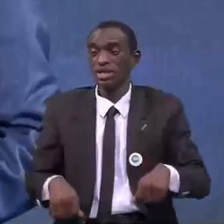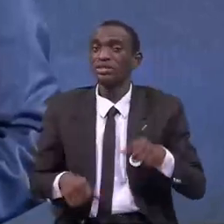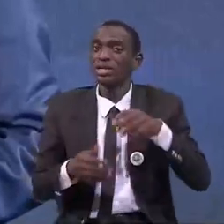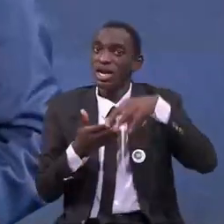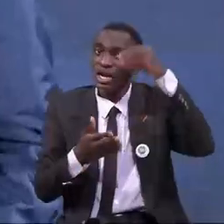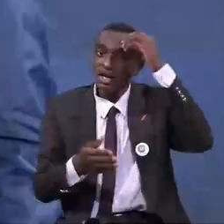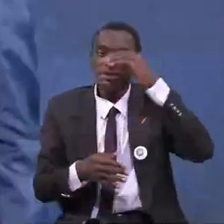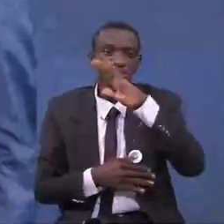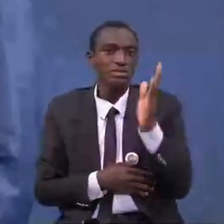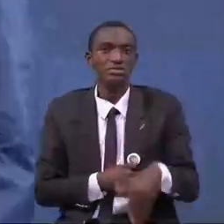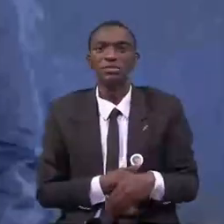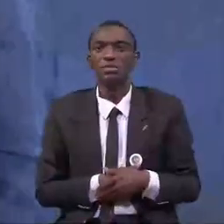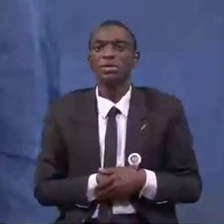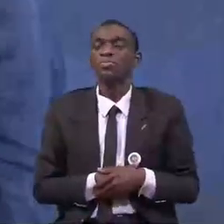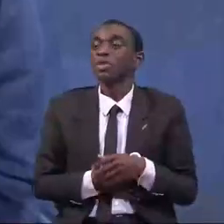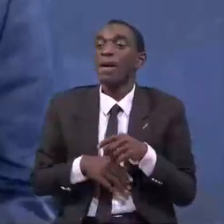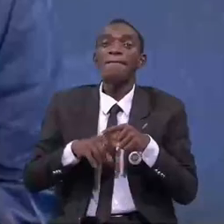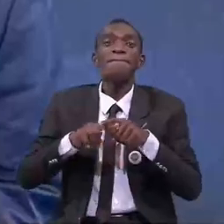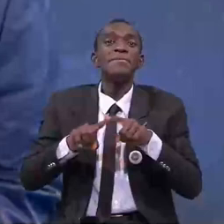oui il